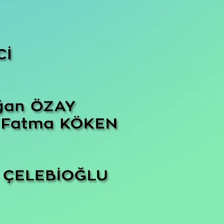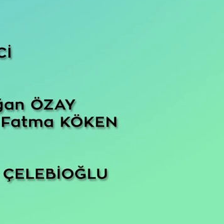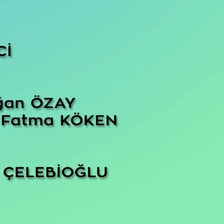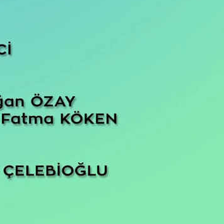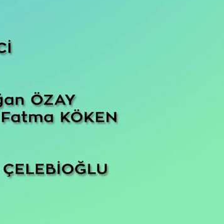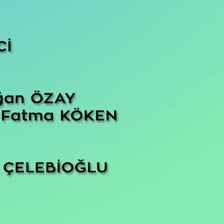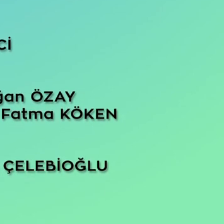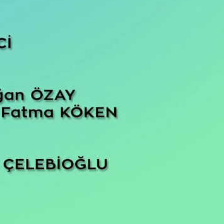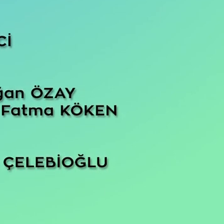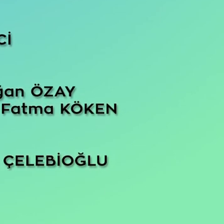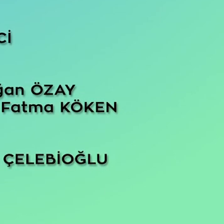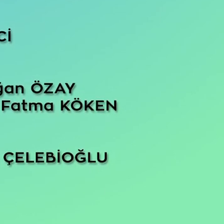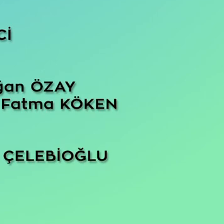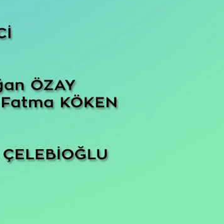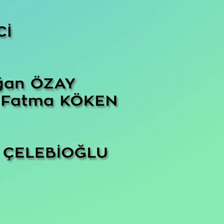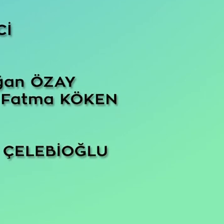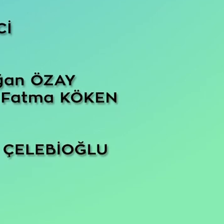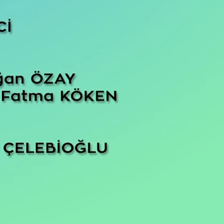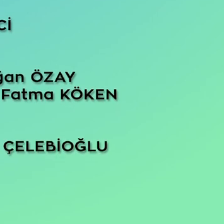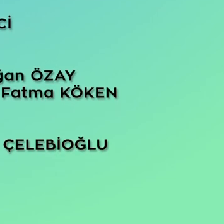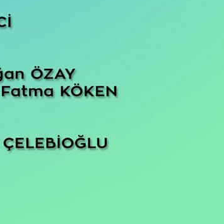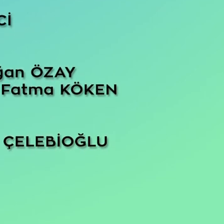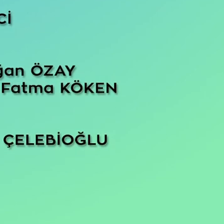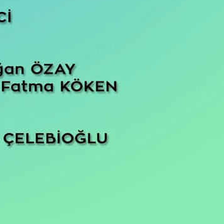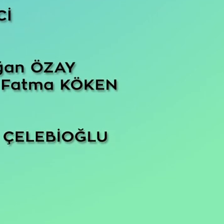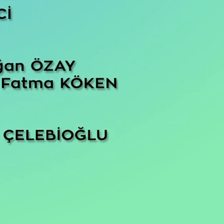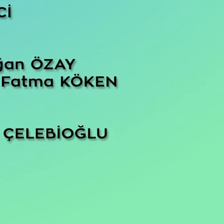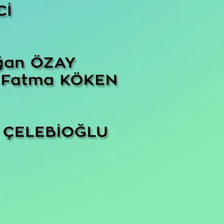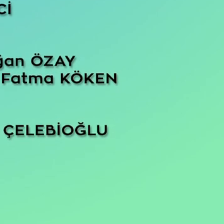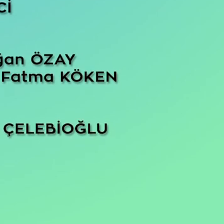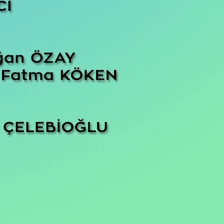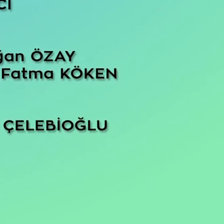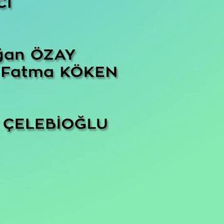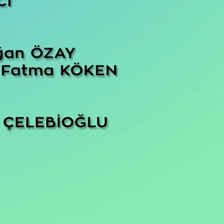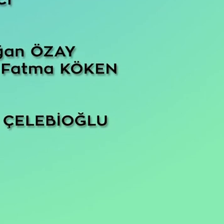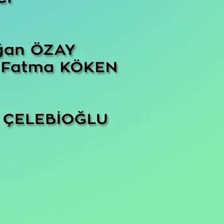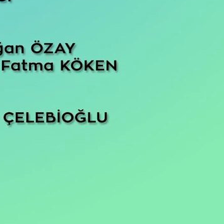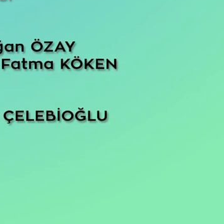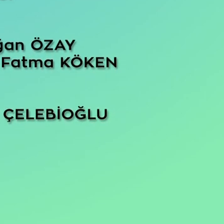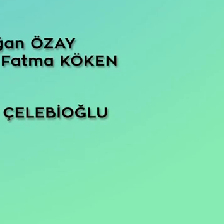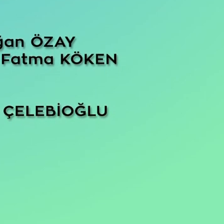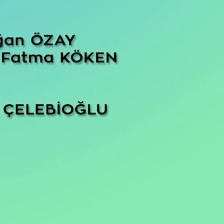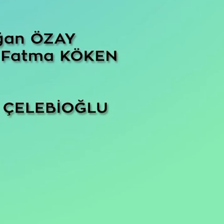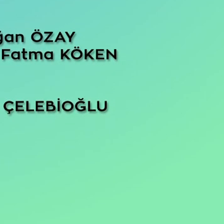Fırça, Çağrı Sarı, Adam, İbrahim Yurdakal.